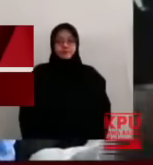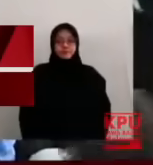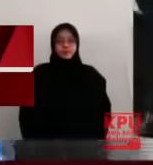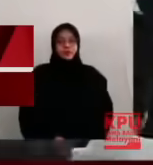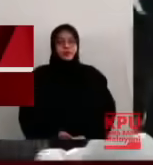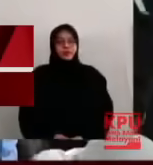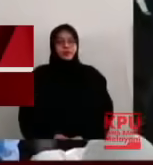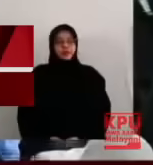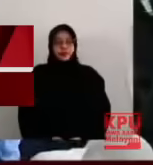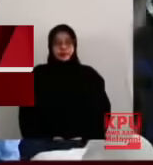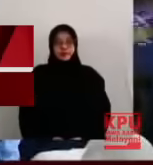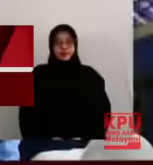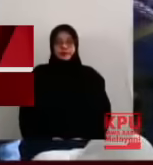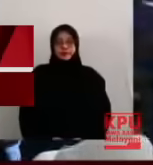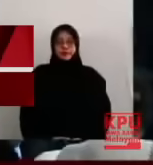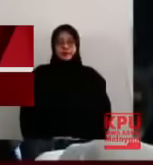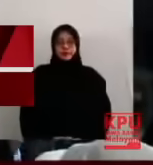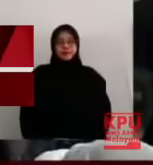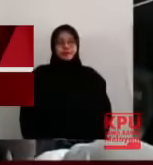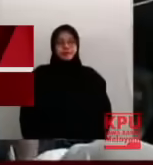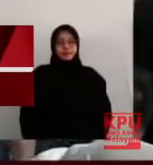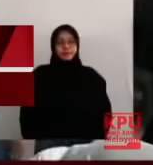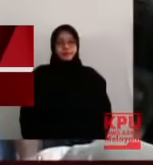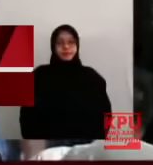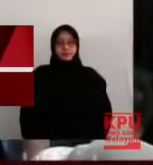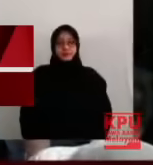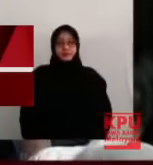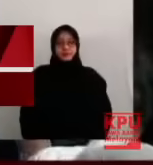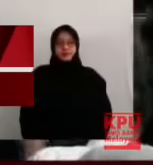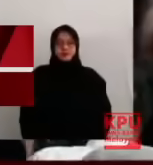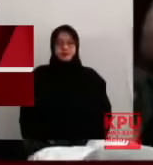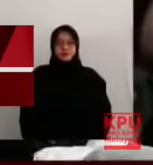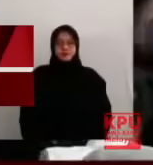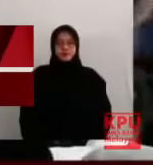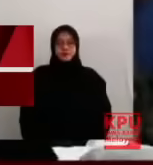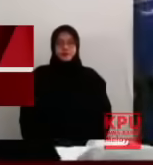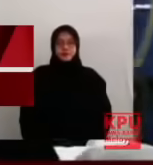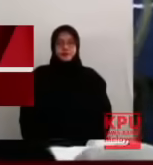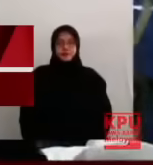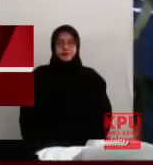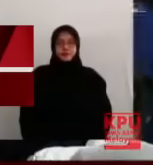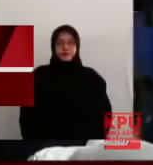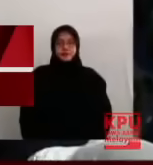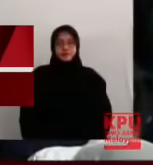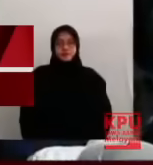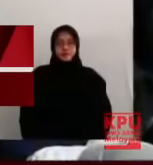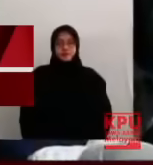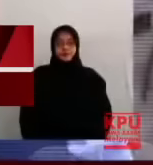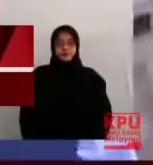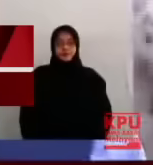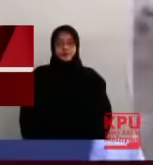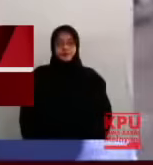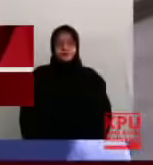iring-iringan dan juga para pendukung Dedi muuladi dan juga Erwan Setiawan telah berada Untuk